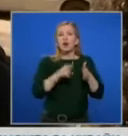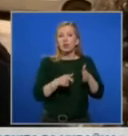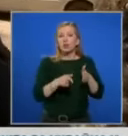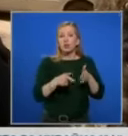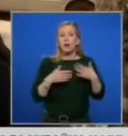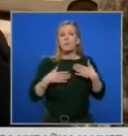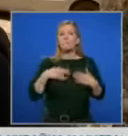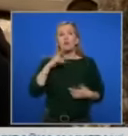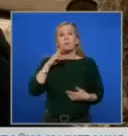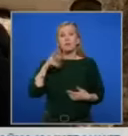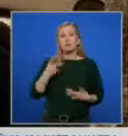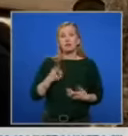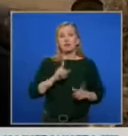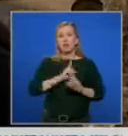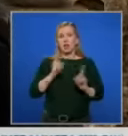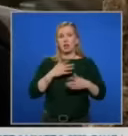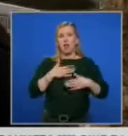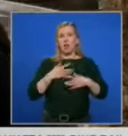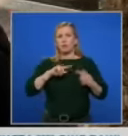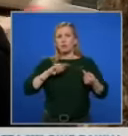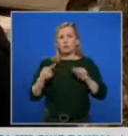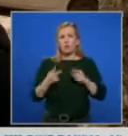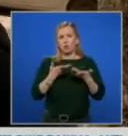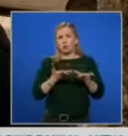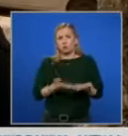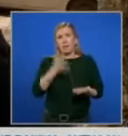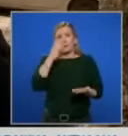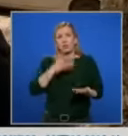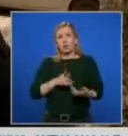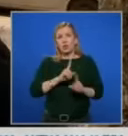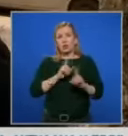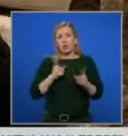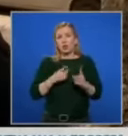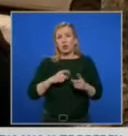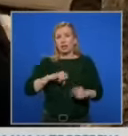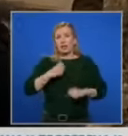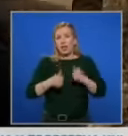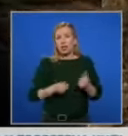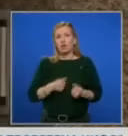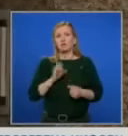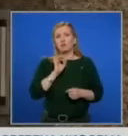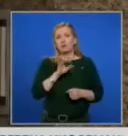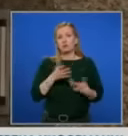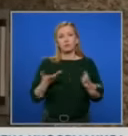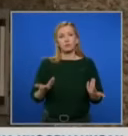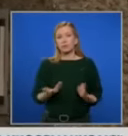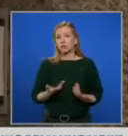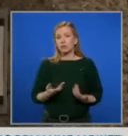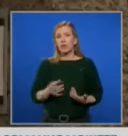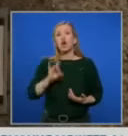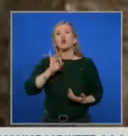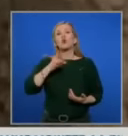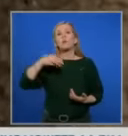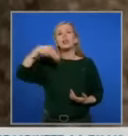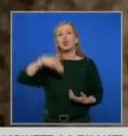Като протежът ми беше пацифист, той не е психолог, никога не е имал вербална агресия, той не обичаше такива неща. Румен Тонев обаче